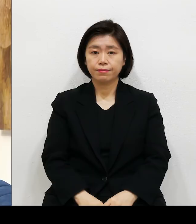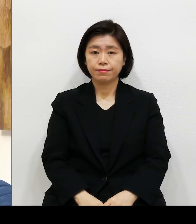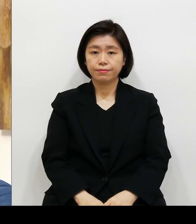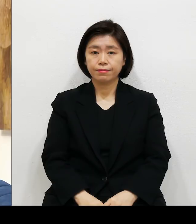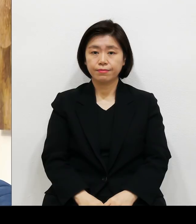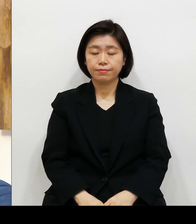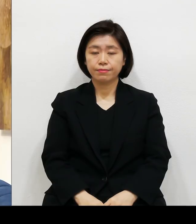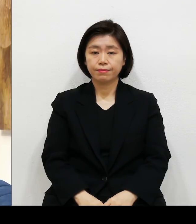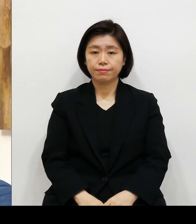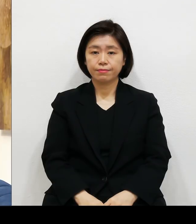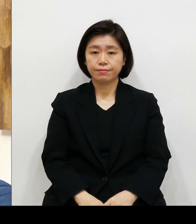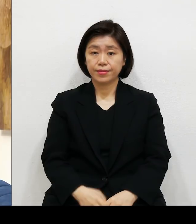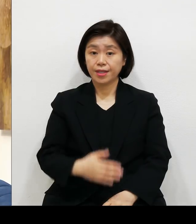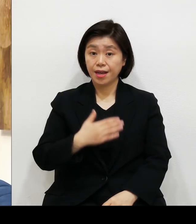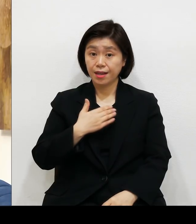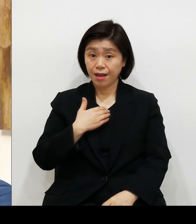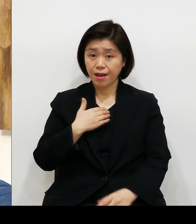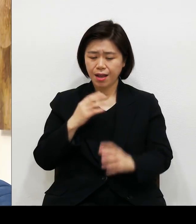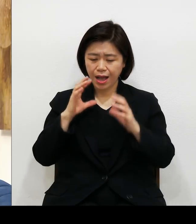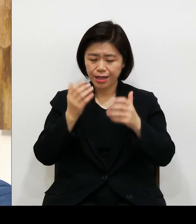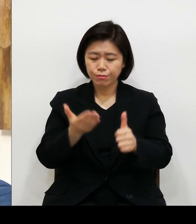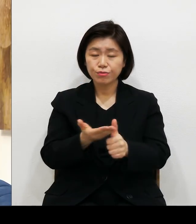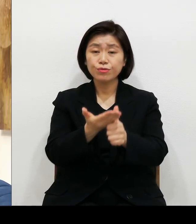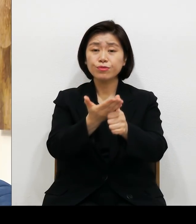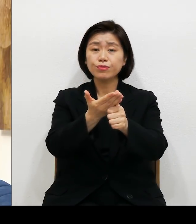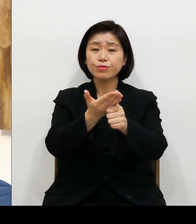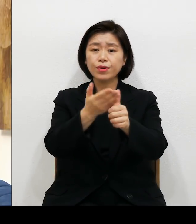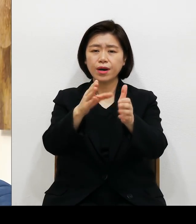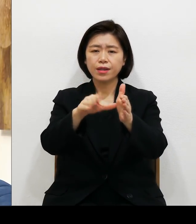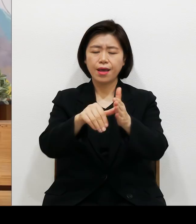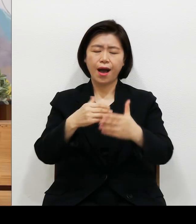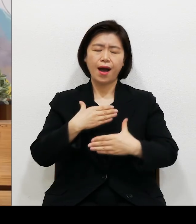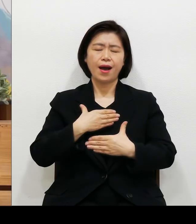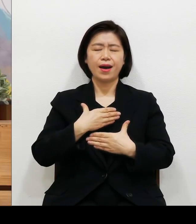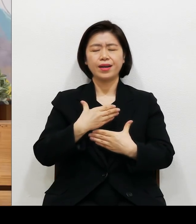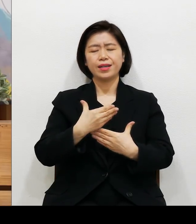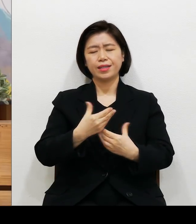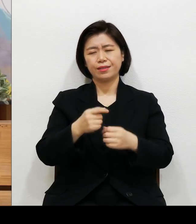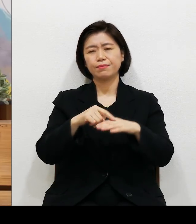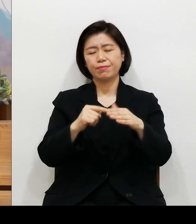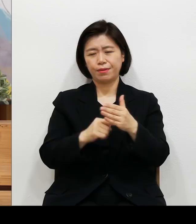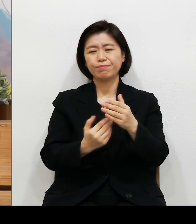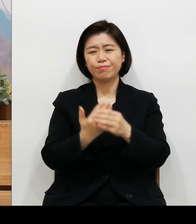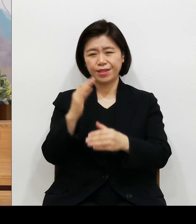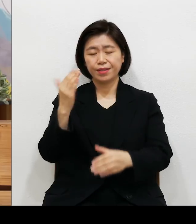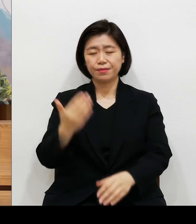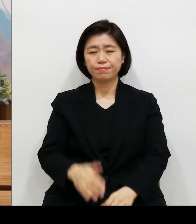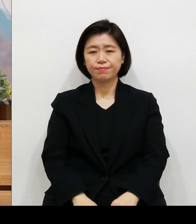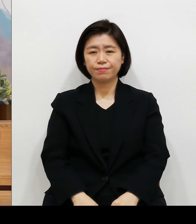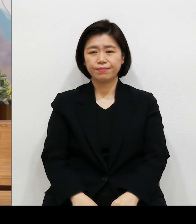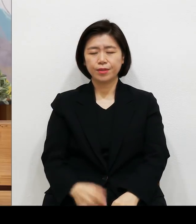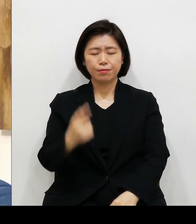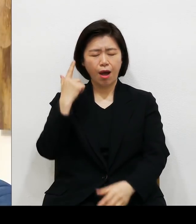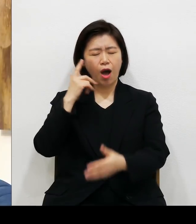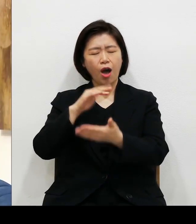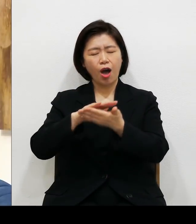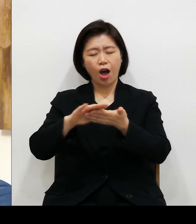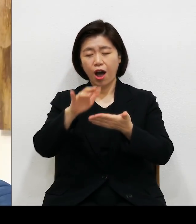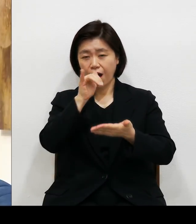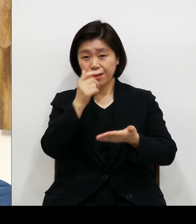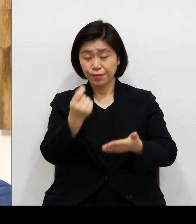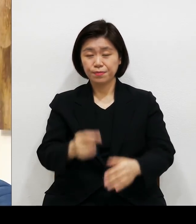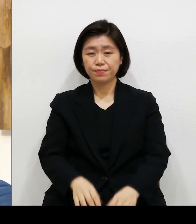일단은 제가 아이를 기르는 거에 대한 되게 안심함이 생겼어요. 아, 그렇죠. 제일 큰 평안함이죠. 평안함. 예. 네, 그게